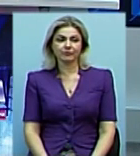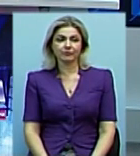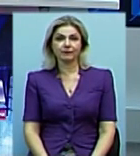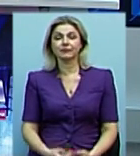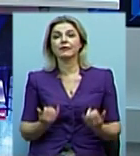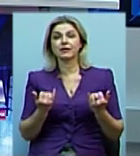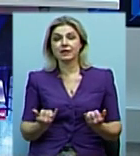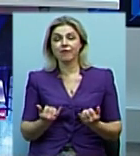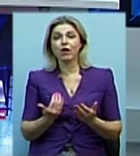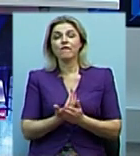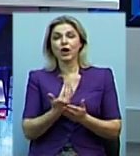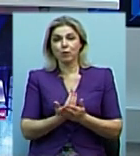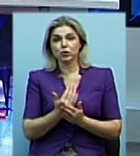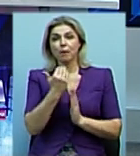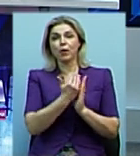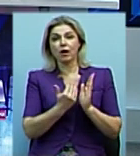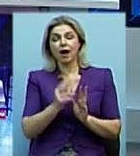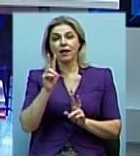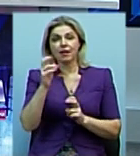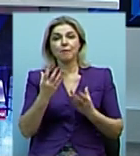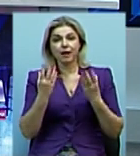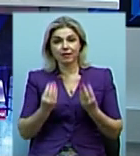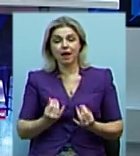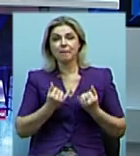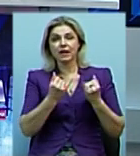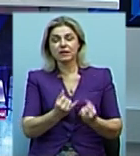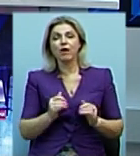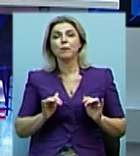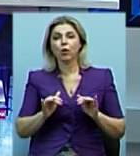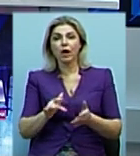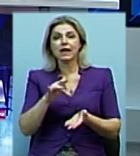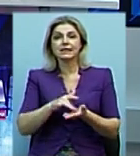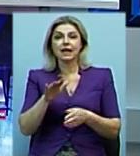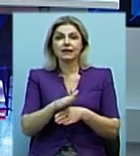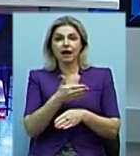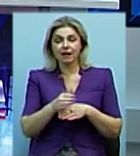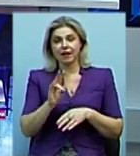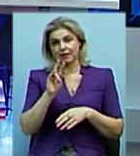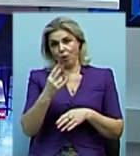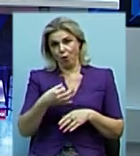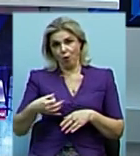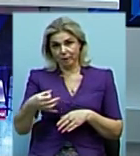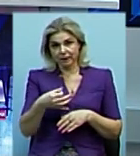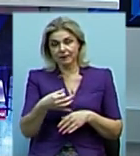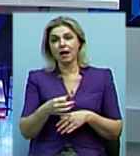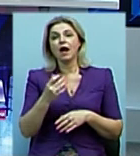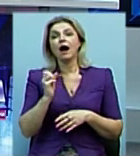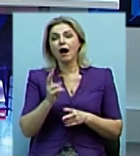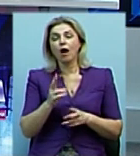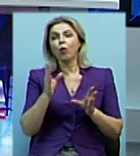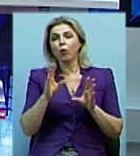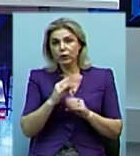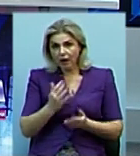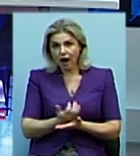І сьогоднішній випуск програми «Тема дня» буде присвячений процесу децентралізації у Миколаївській області. Наскільки вдалим